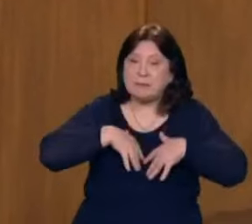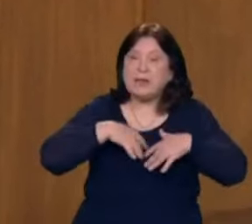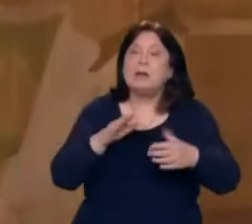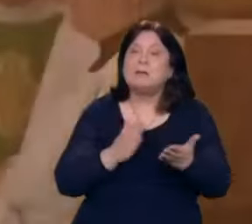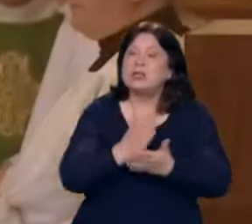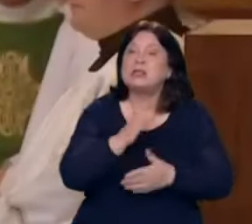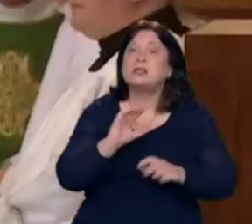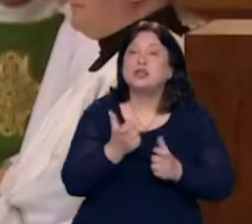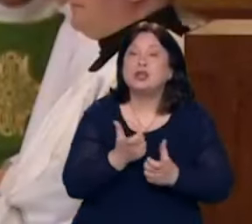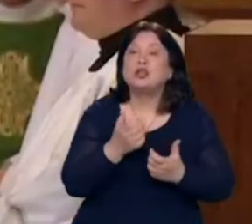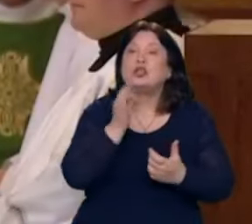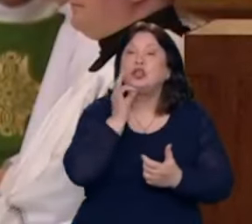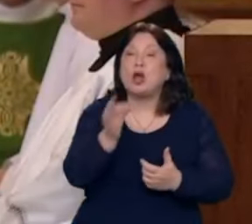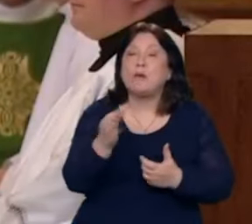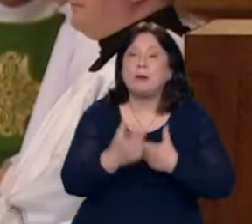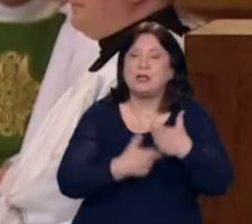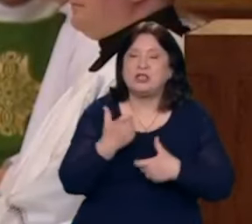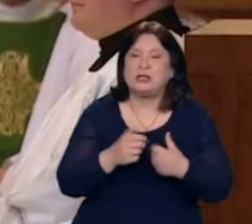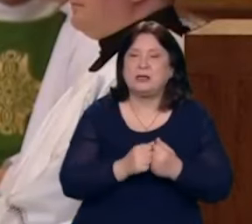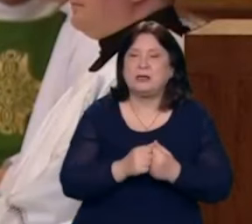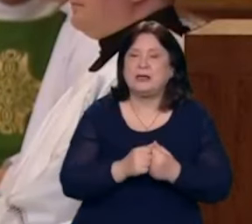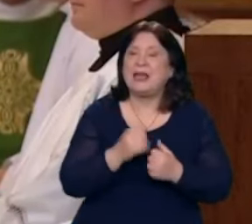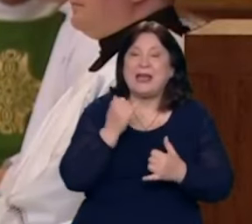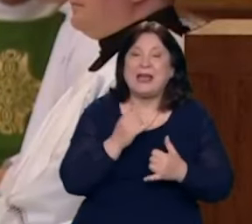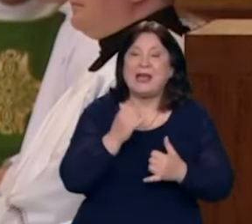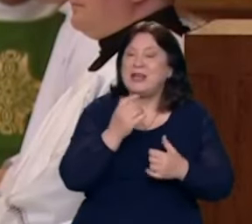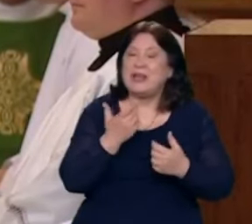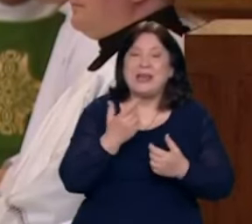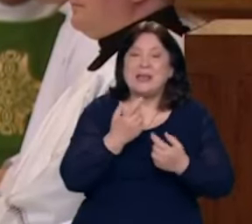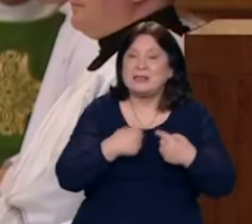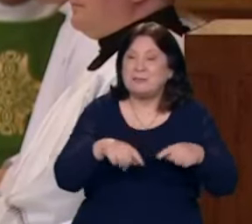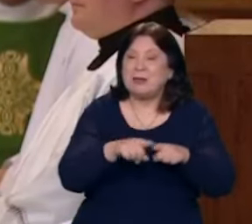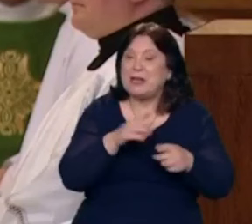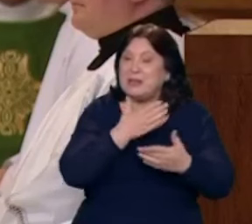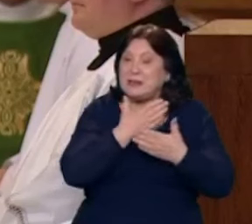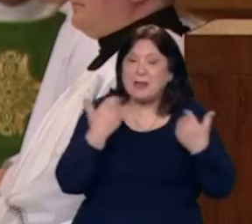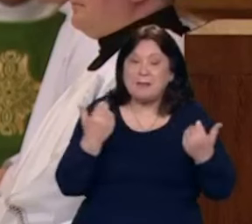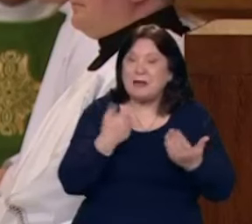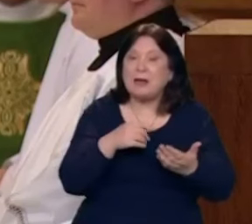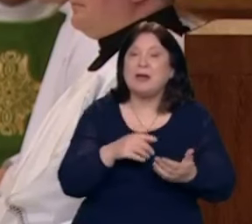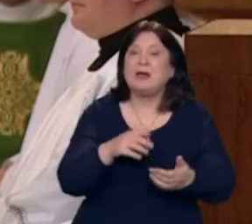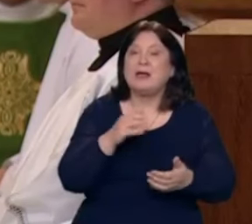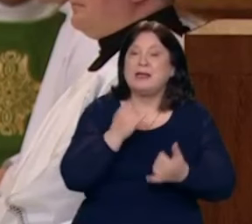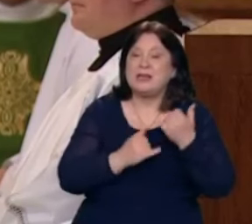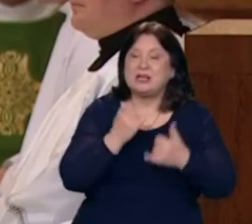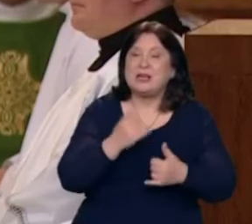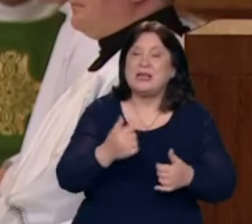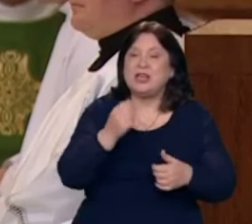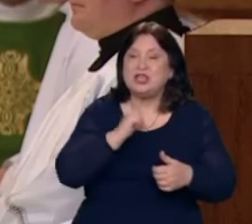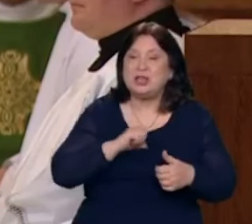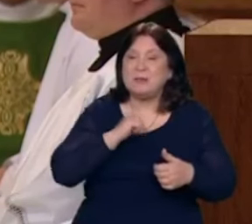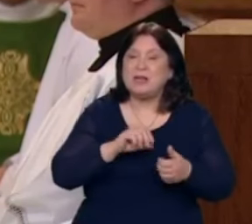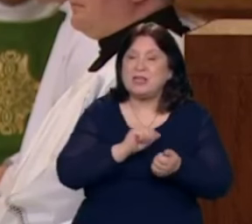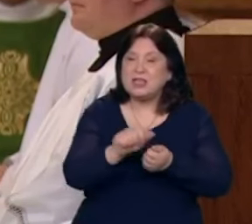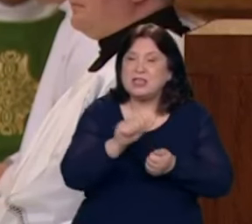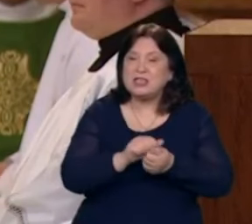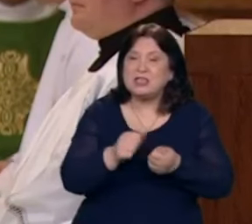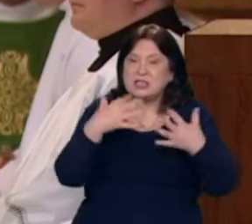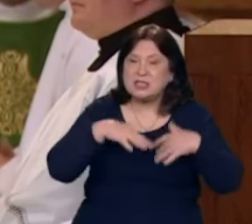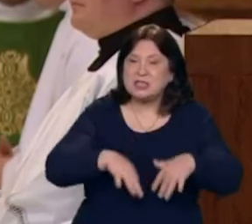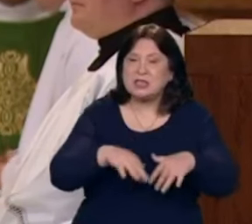czyny a nie spełnia się w jakieś mierze siebie degraduje